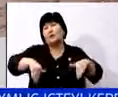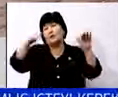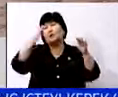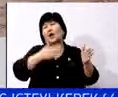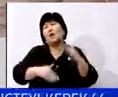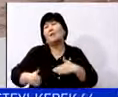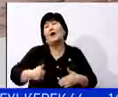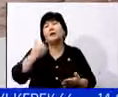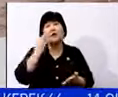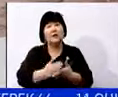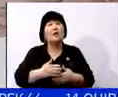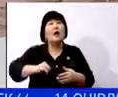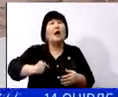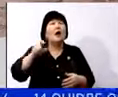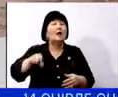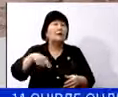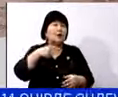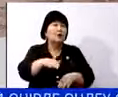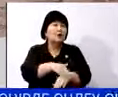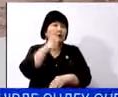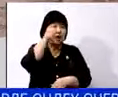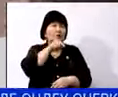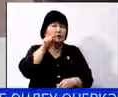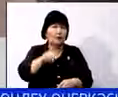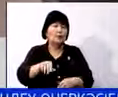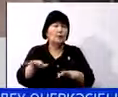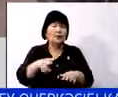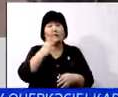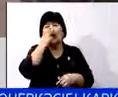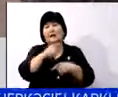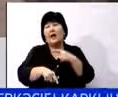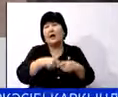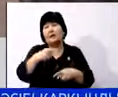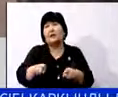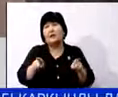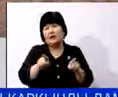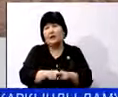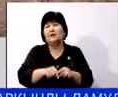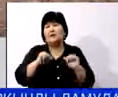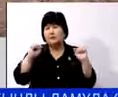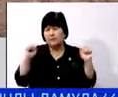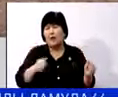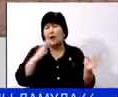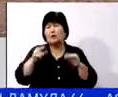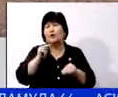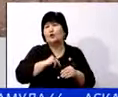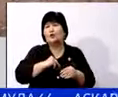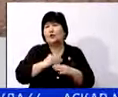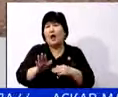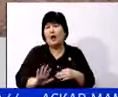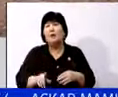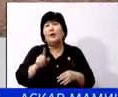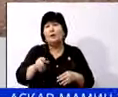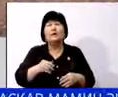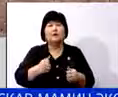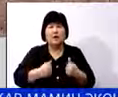мақтаныш санайды. Әріптестерінің айтуынша ұзақ жылдардан бері осы іске дағдыланғандықтан ақ түтек боранда да жұмыстан қалмайды екен. Қарапайым